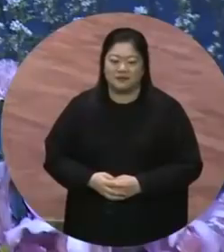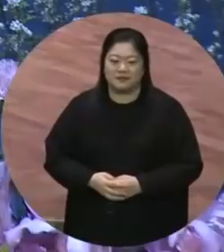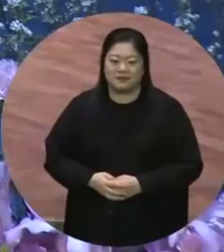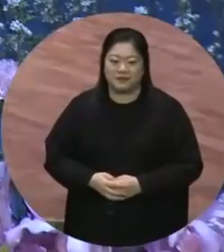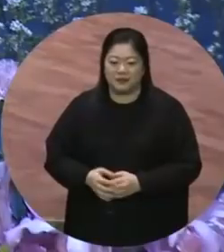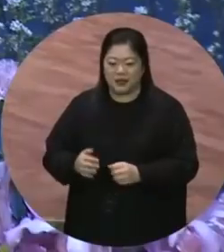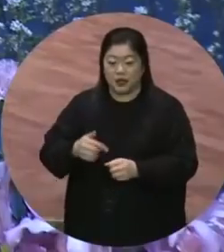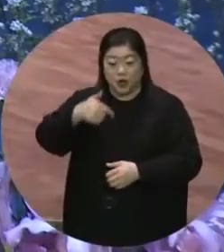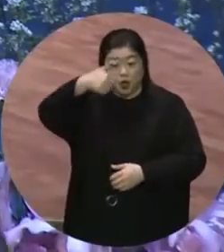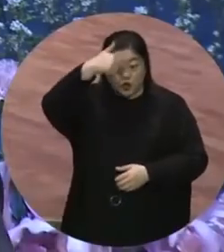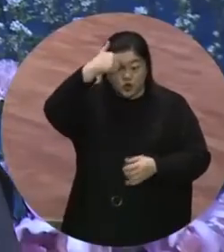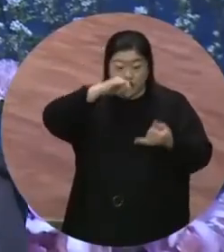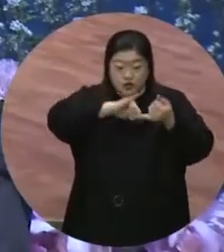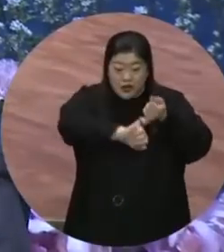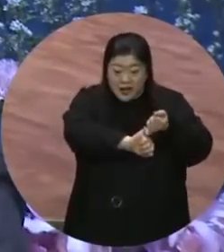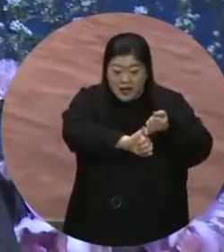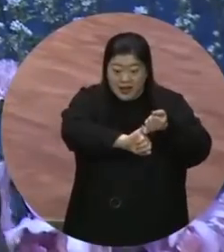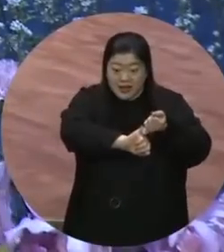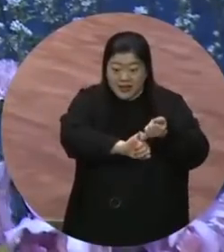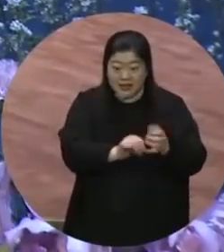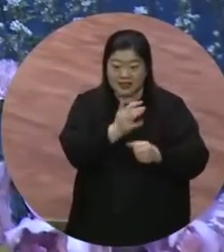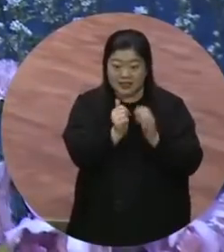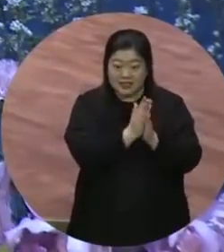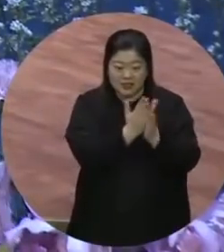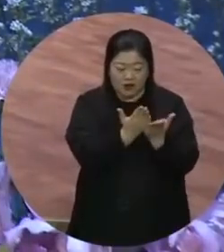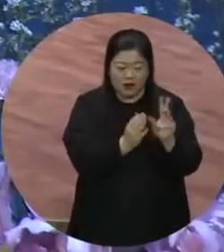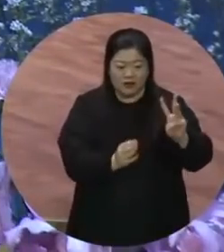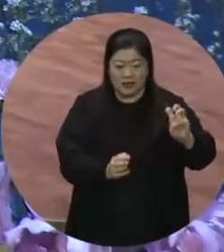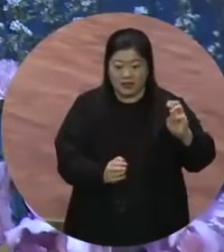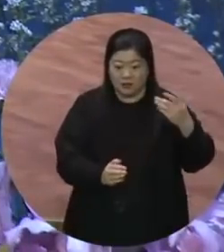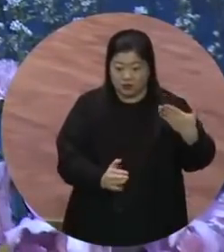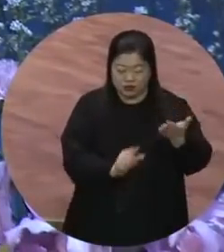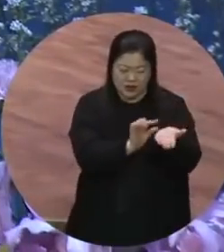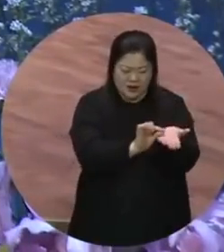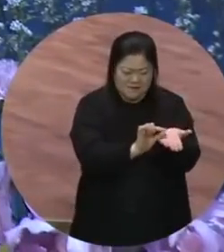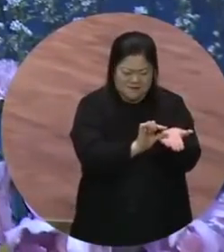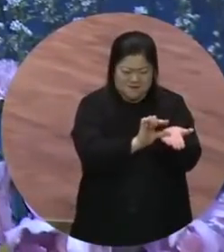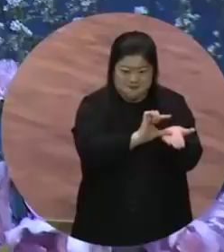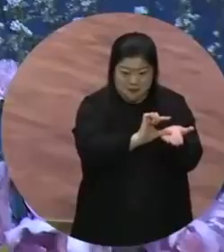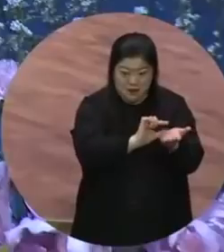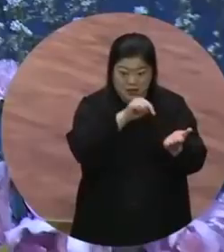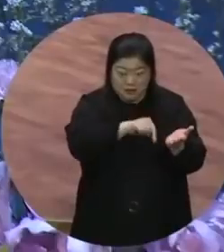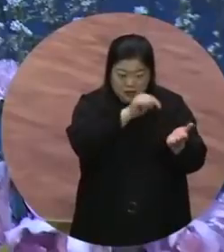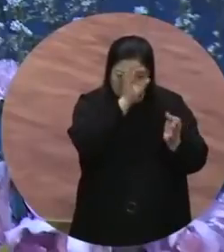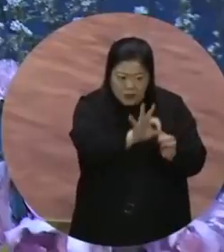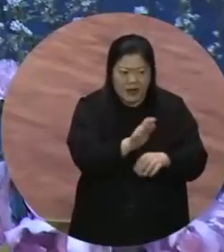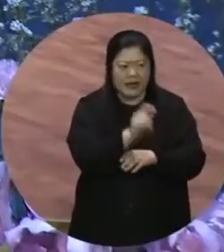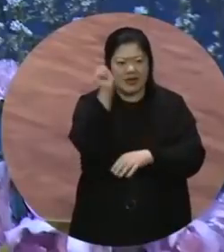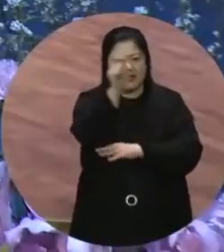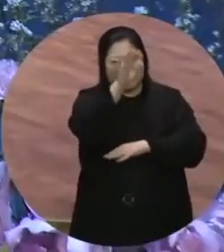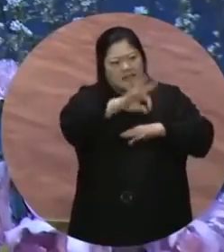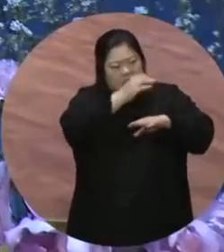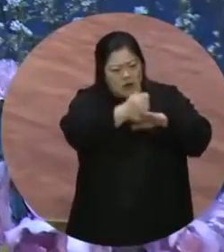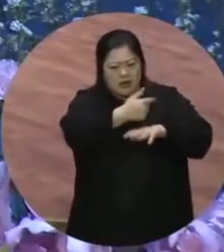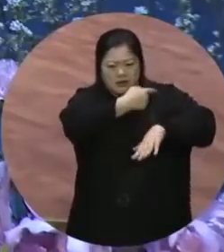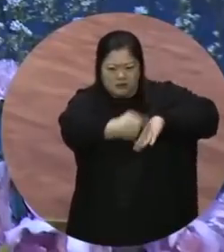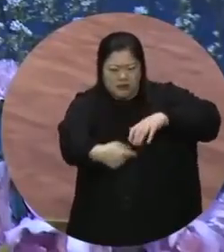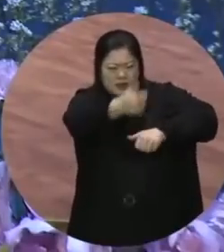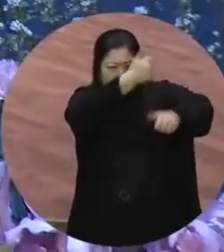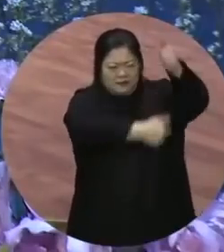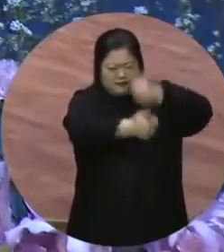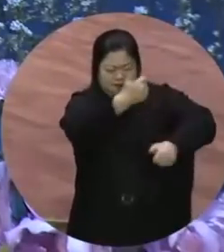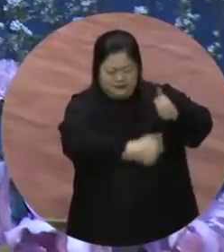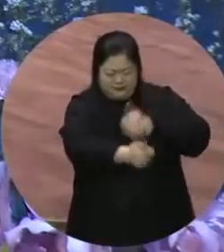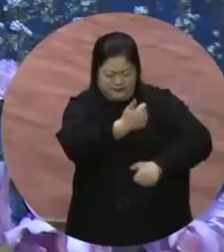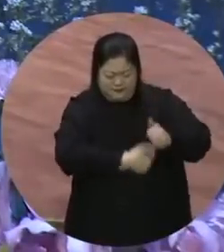구약에서 그렇게 지속적으로 예언되어졌던 다윗의 혈통을 타고 이 땅에